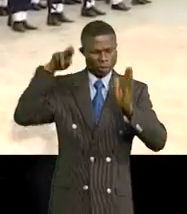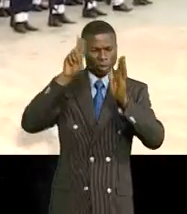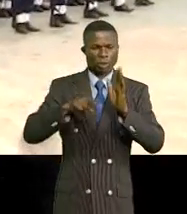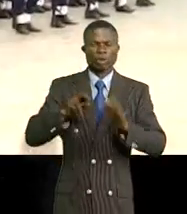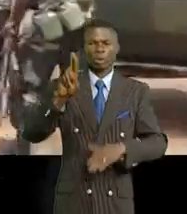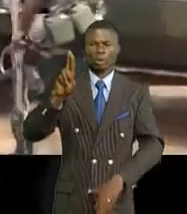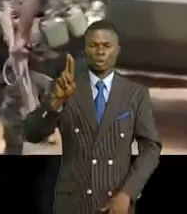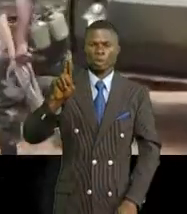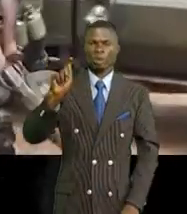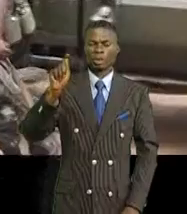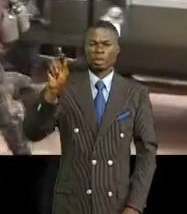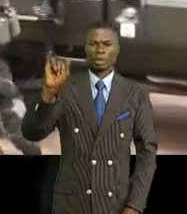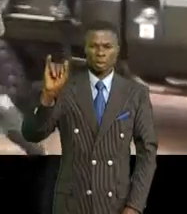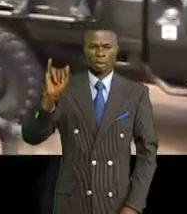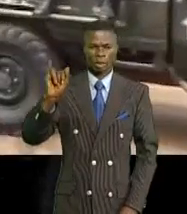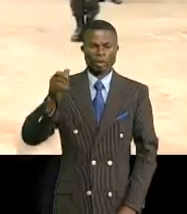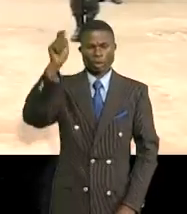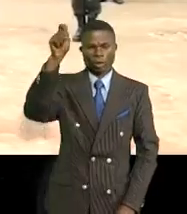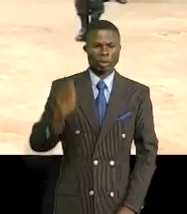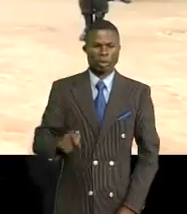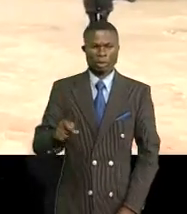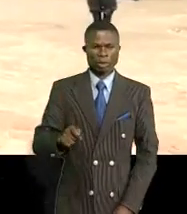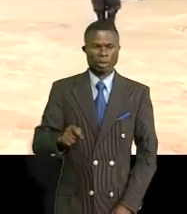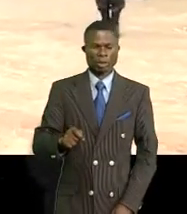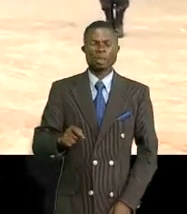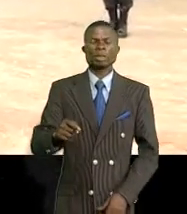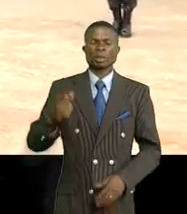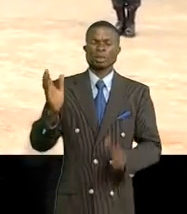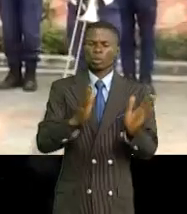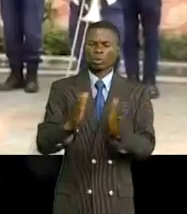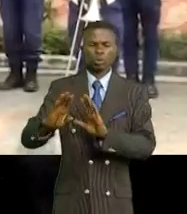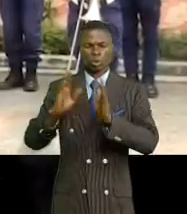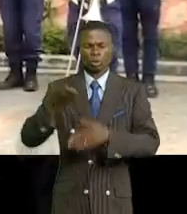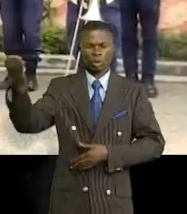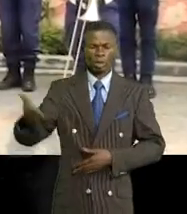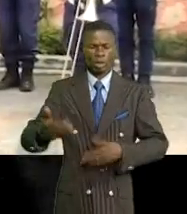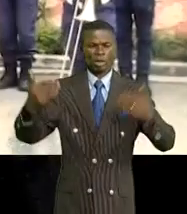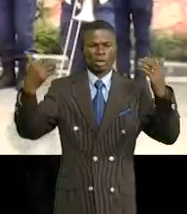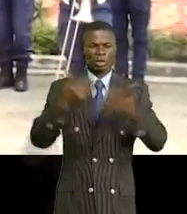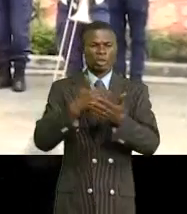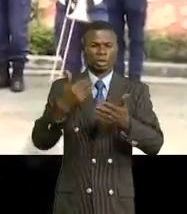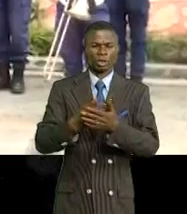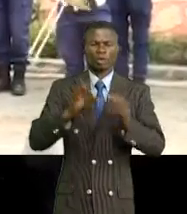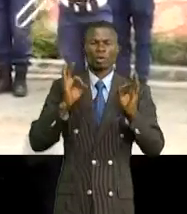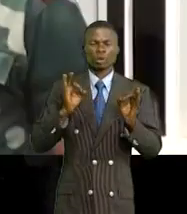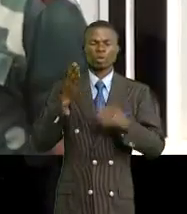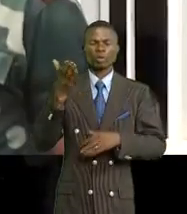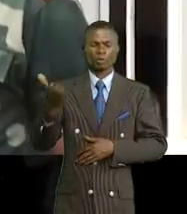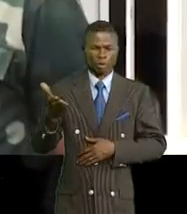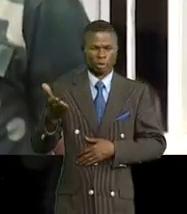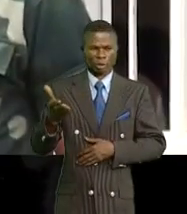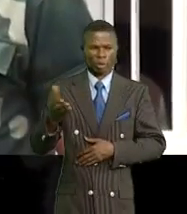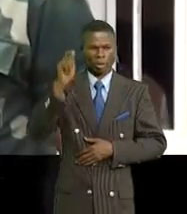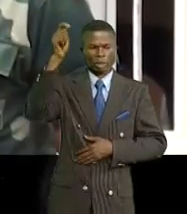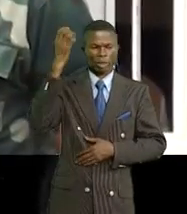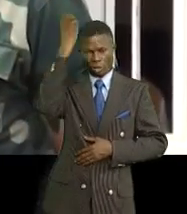l'Ituri est garnie d'hommes en uniforme. Le décor est donc planté pour accueillir le nouveau gouverneur militaire de la province, le